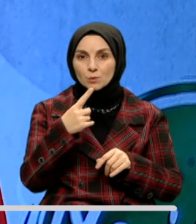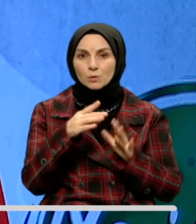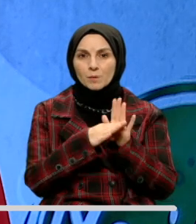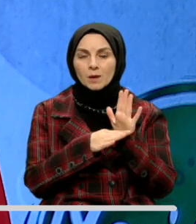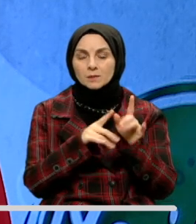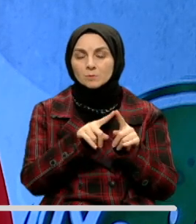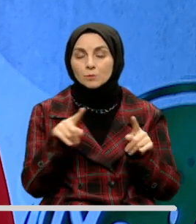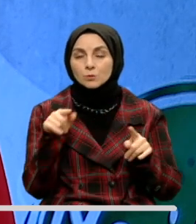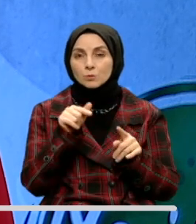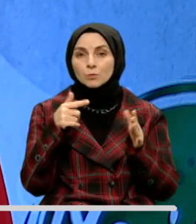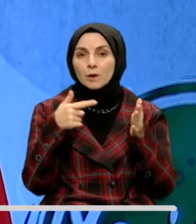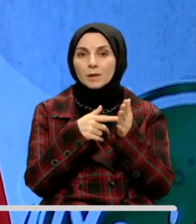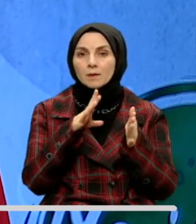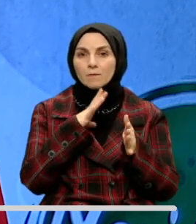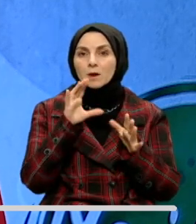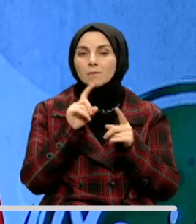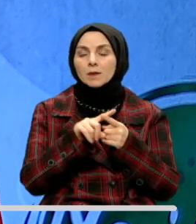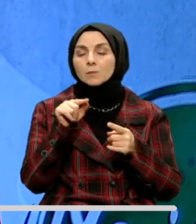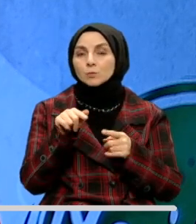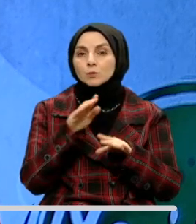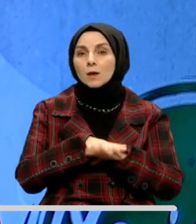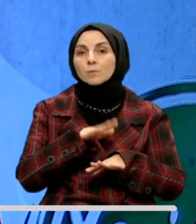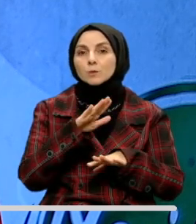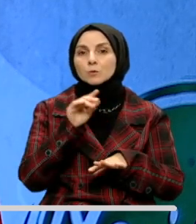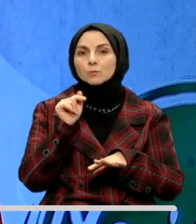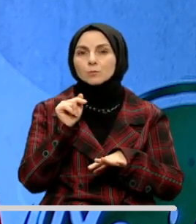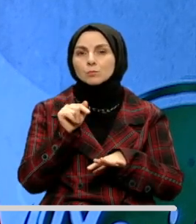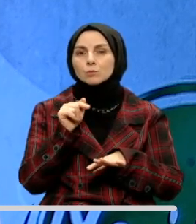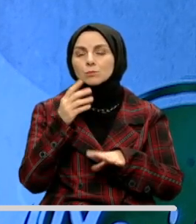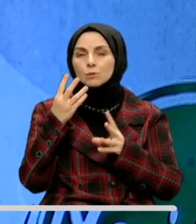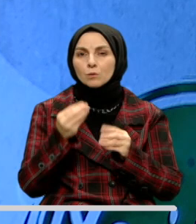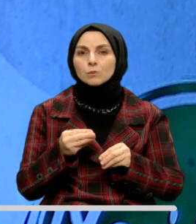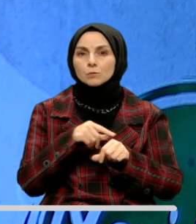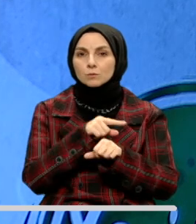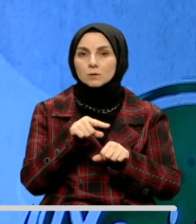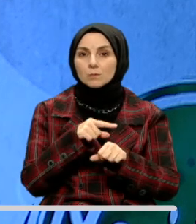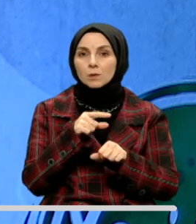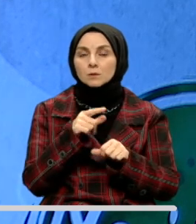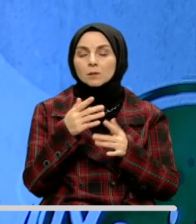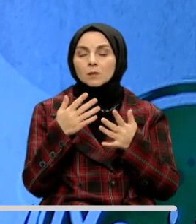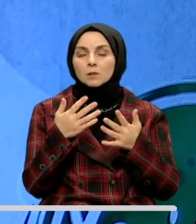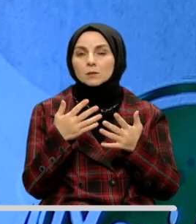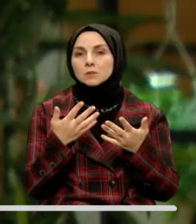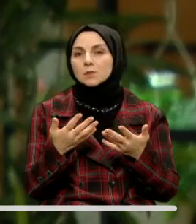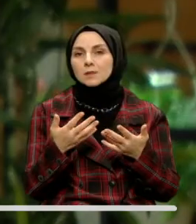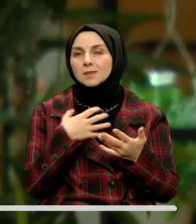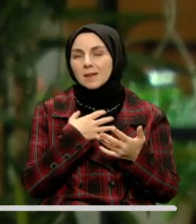şu anda bunu yapmıyorsun. Durum böyle olunca daha da bir işte tabiri caizse gaza geliyorum. Peki.